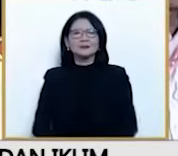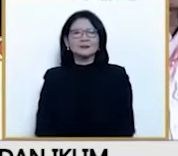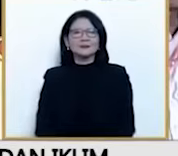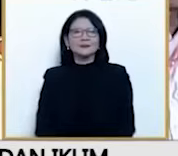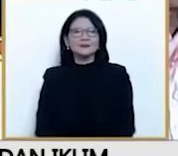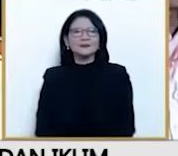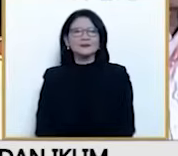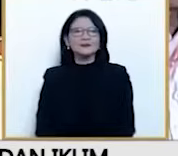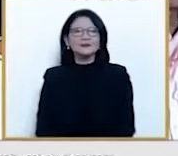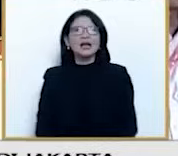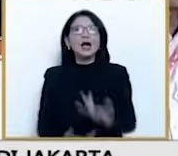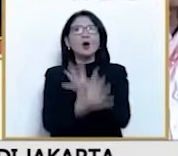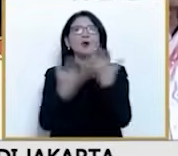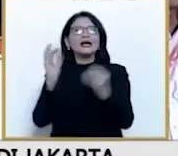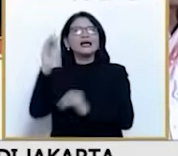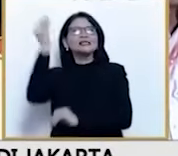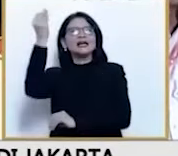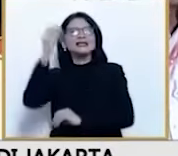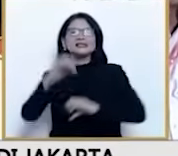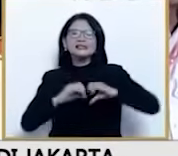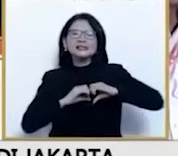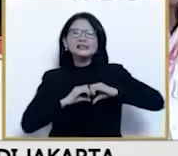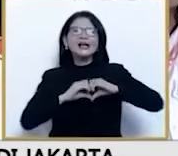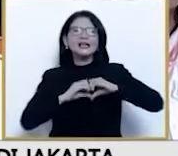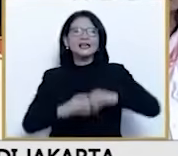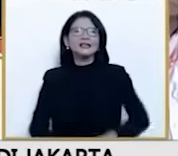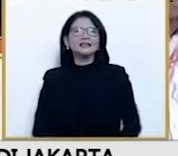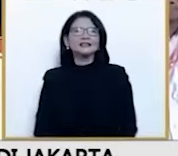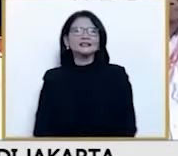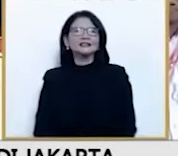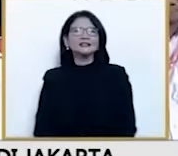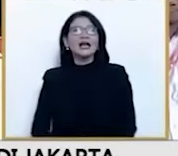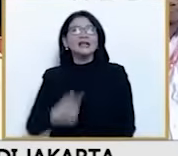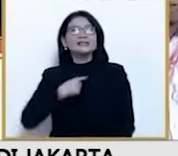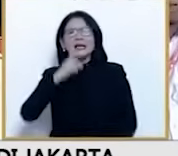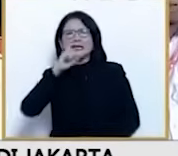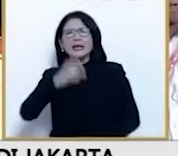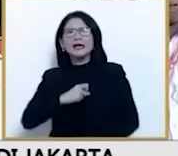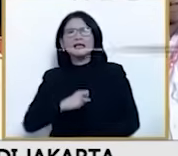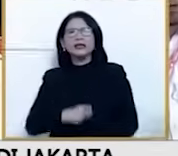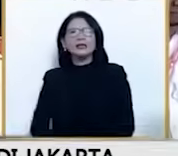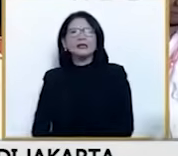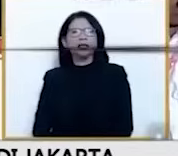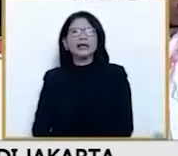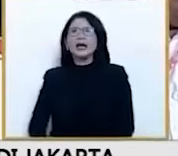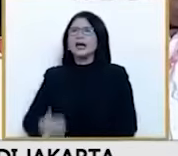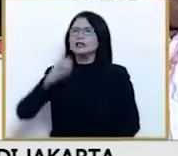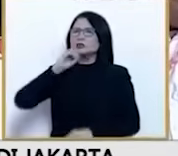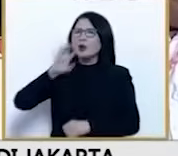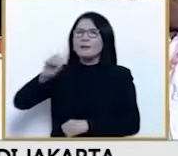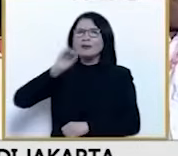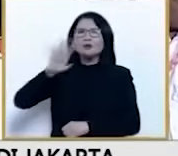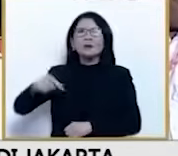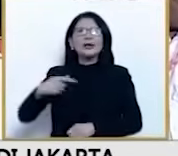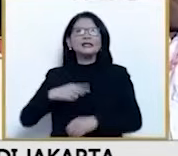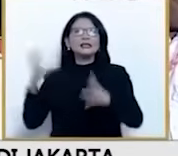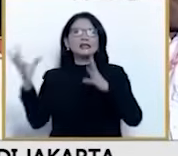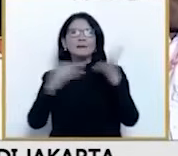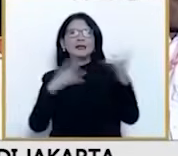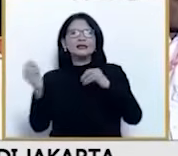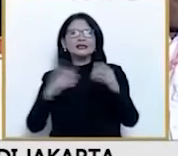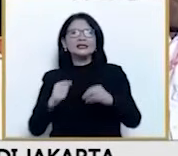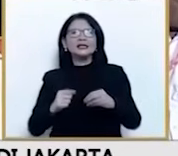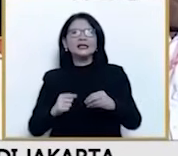persilakan. Warga Jakarta yang saya cintai, saya yakin jawaban-jawaban kami dalam debat tadi telah